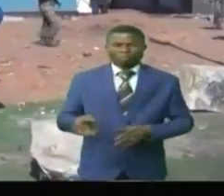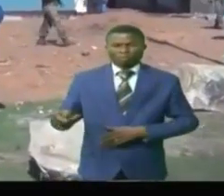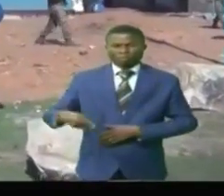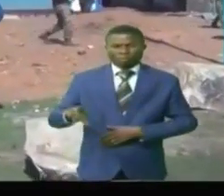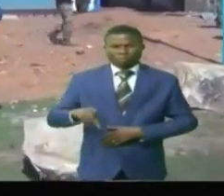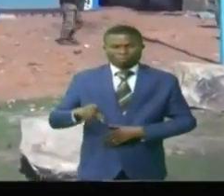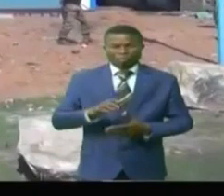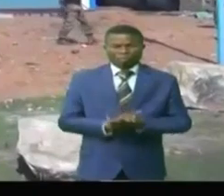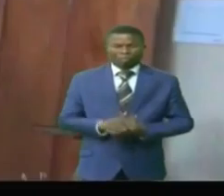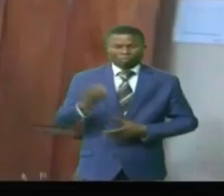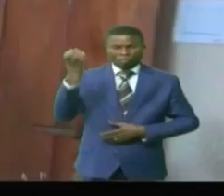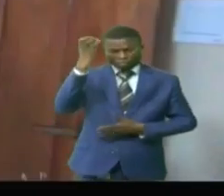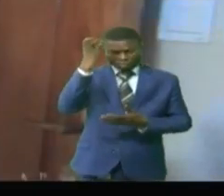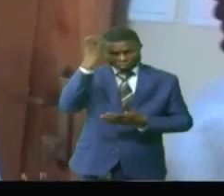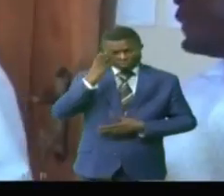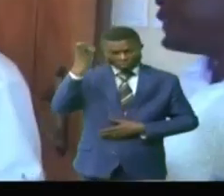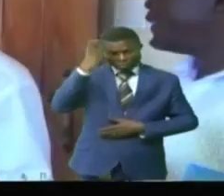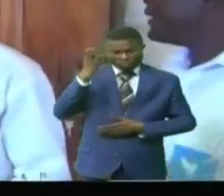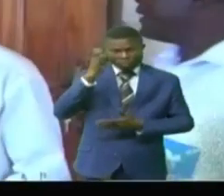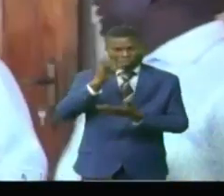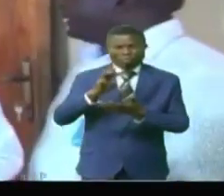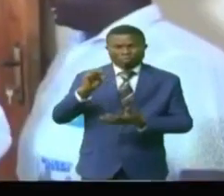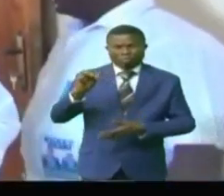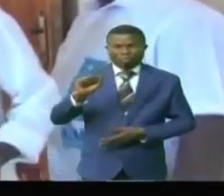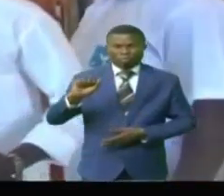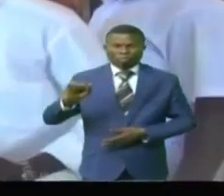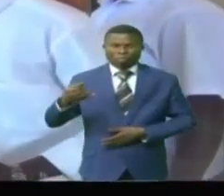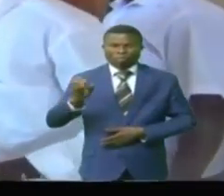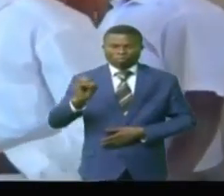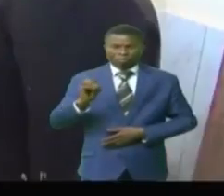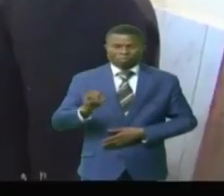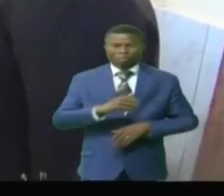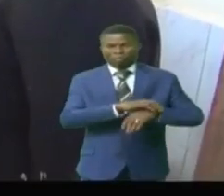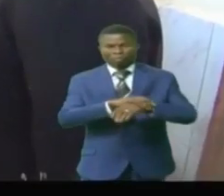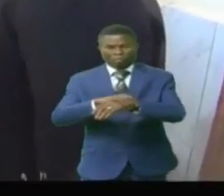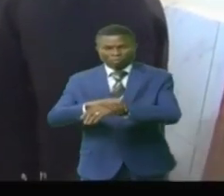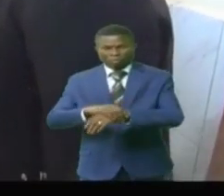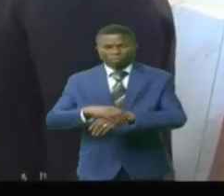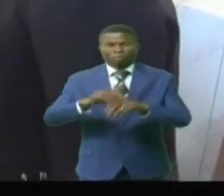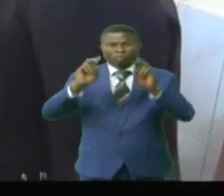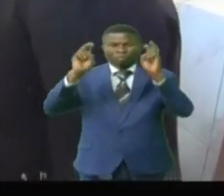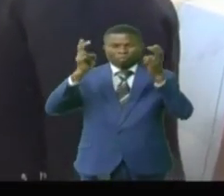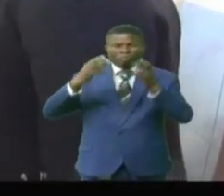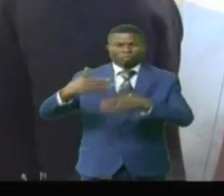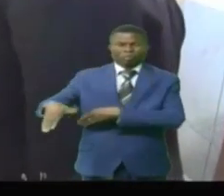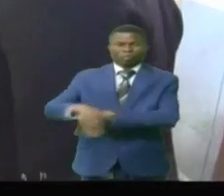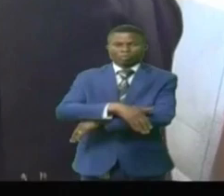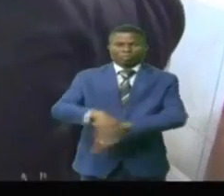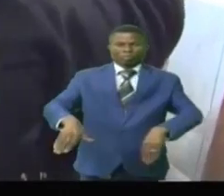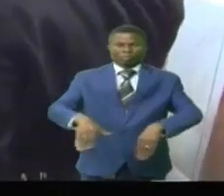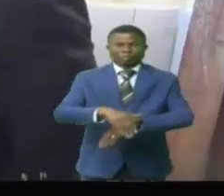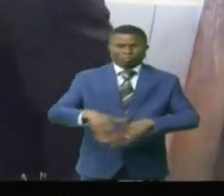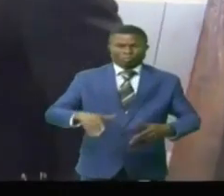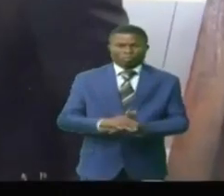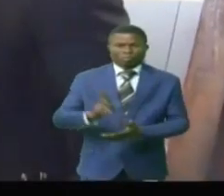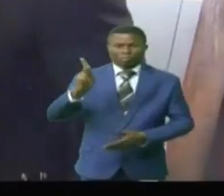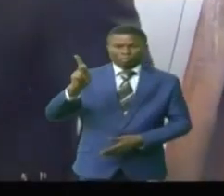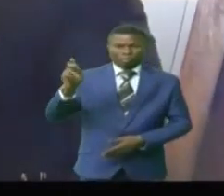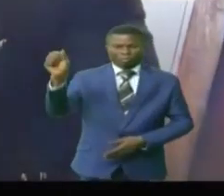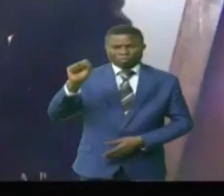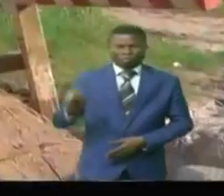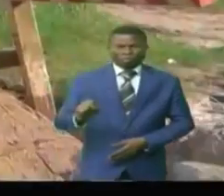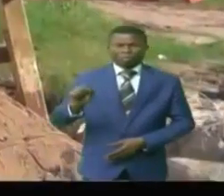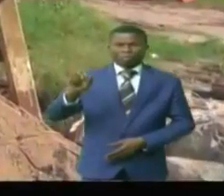le général-major Peter Thierry Mwami, lui a conduit dans la cité frontalière des